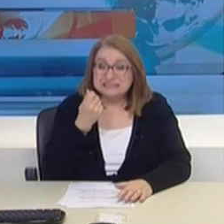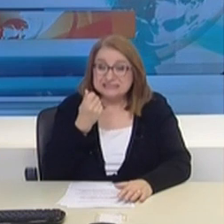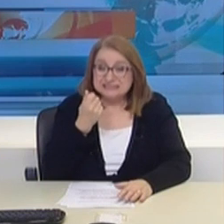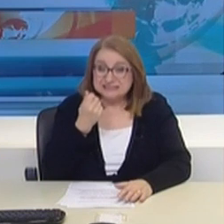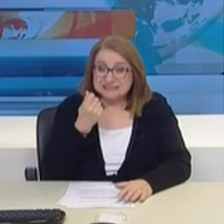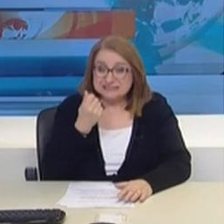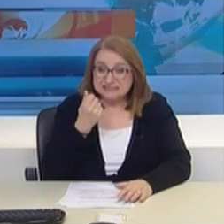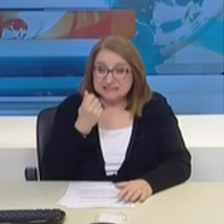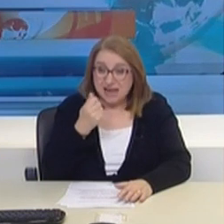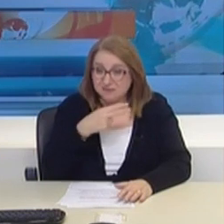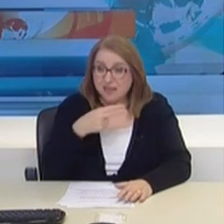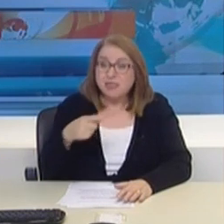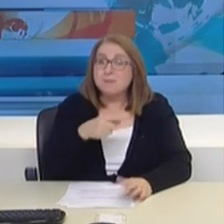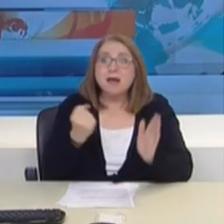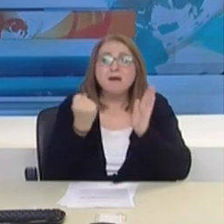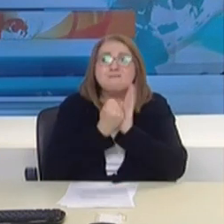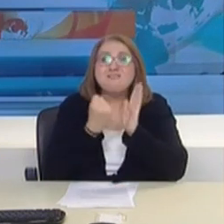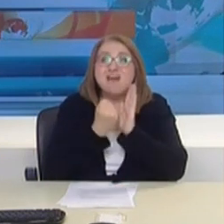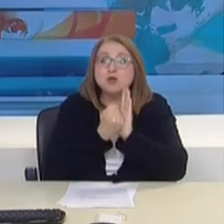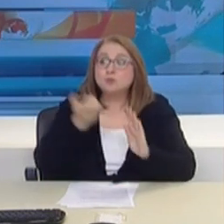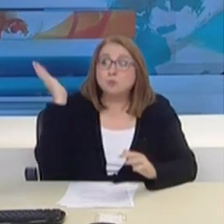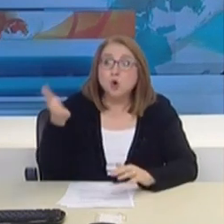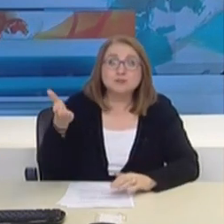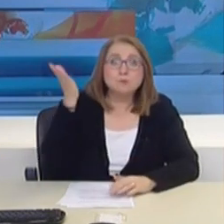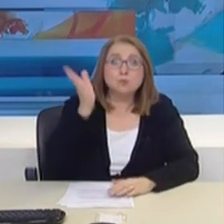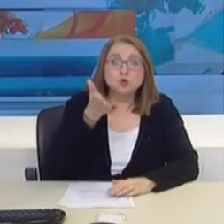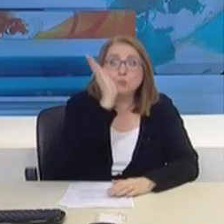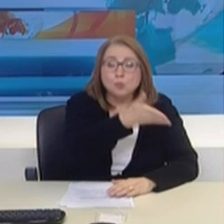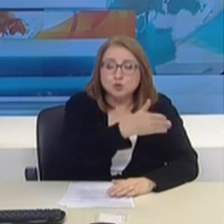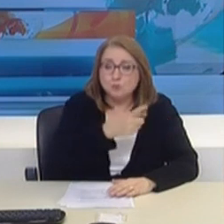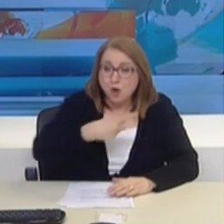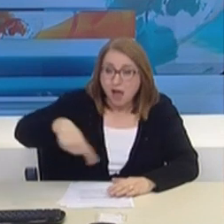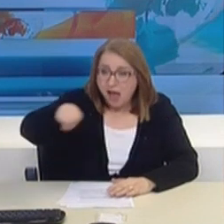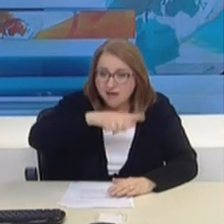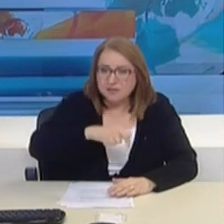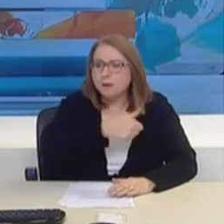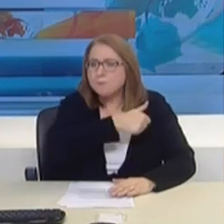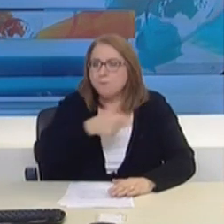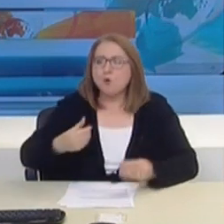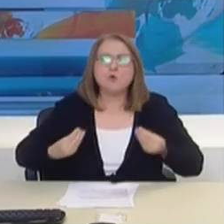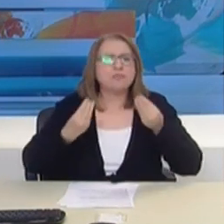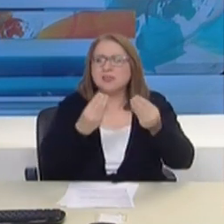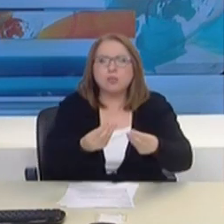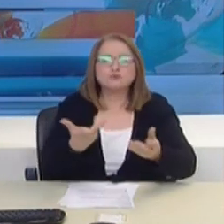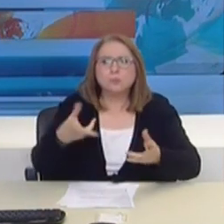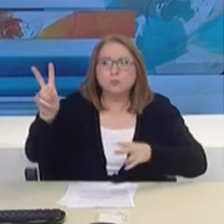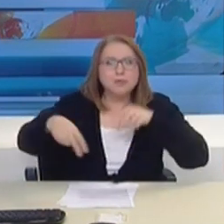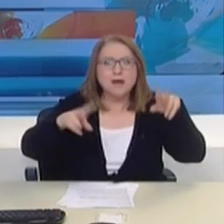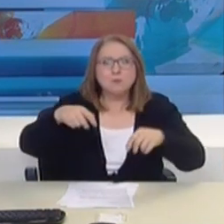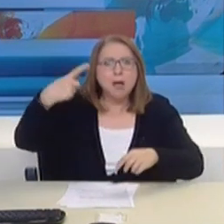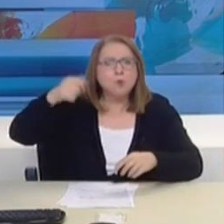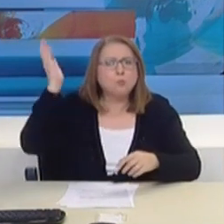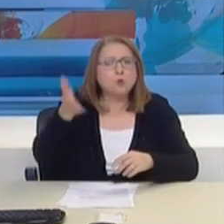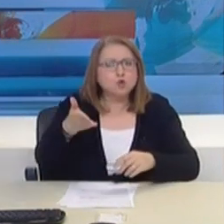έρχονται από την βεβαίωση των συγκεκριμένων προστήμων θα διατεθούν αποκλειστικά και μόνο στην ενίσχυση του νοσηλευτικού προσωπικού και του